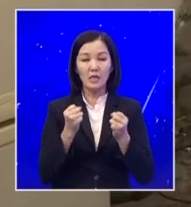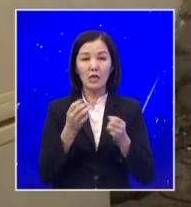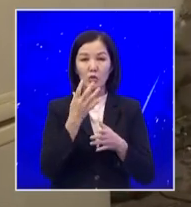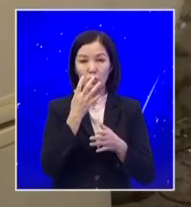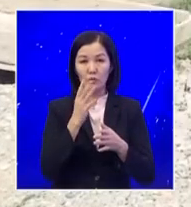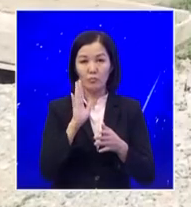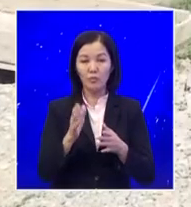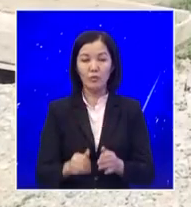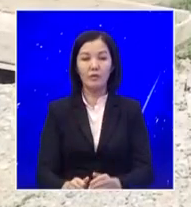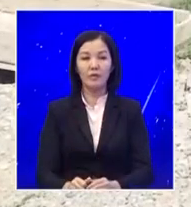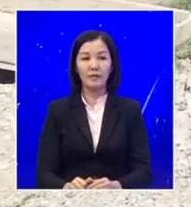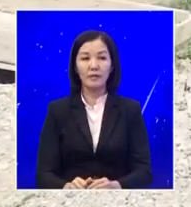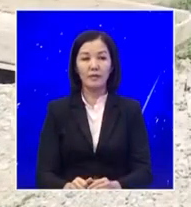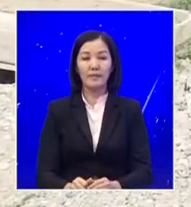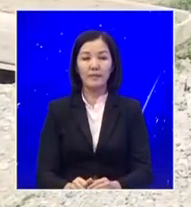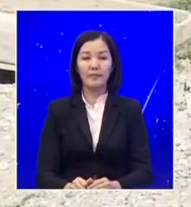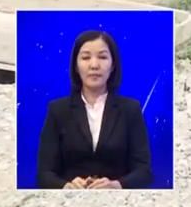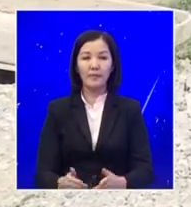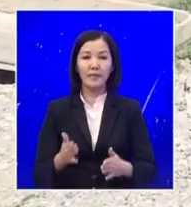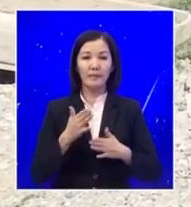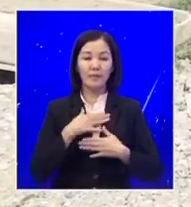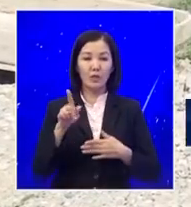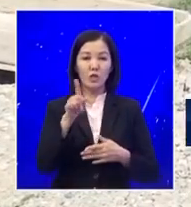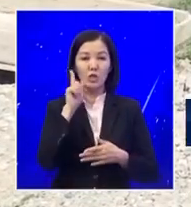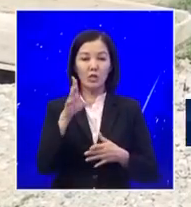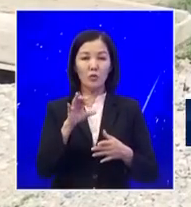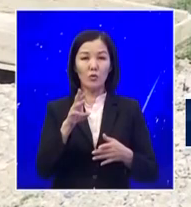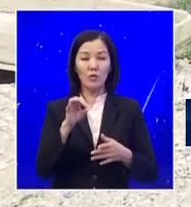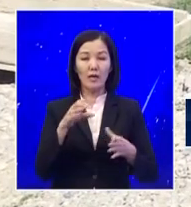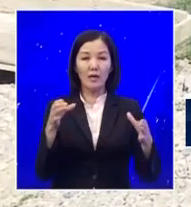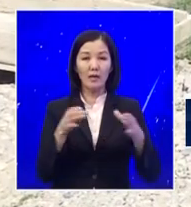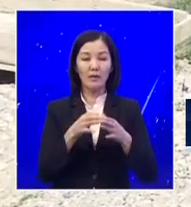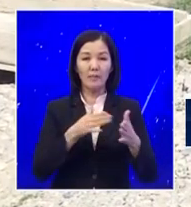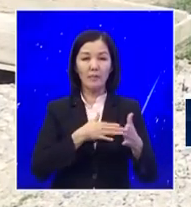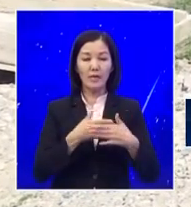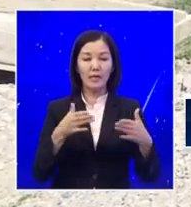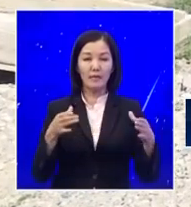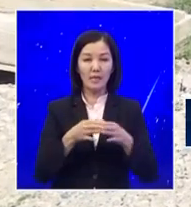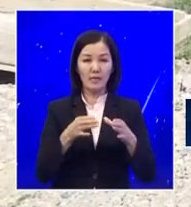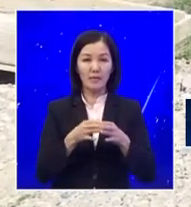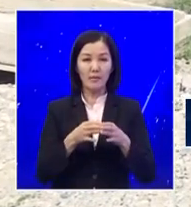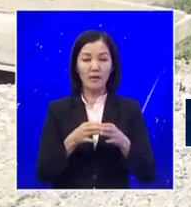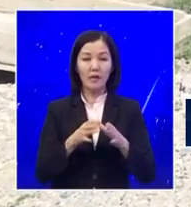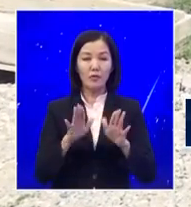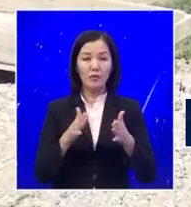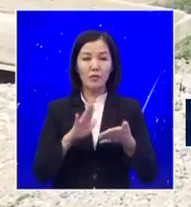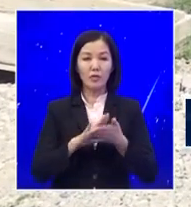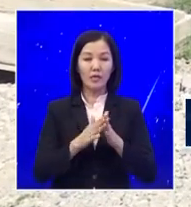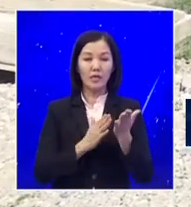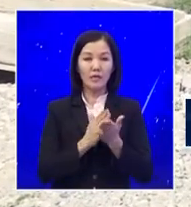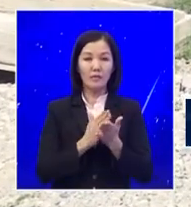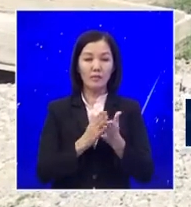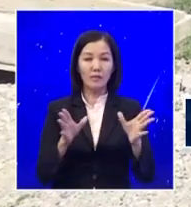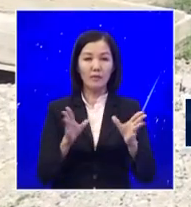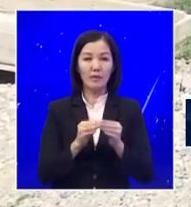болады. Біз Жас Отан жастар қанатының белсенділеріміз. Бүгін біз төтінші жағдайлар қызметкерлерімен бірігіп, жағдайы